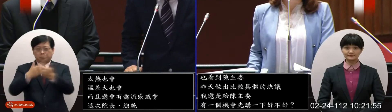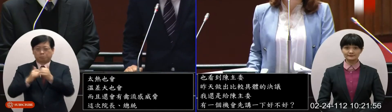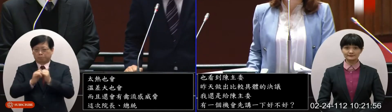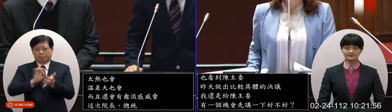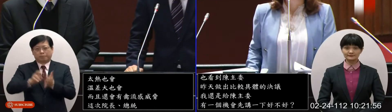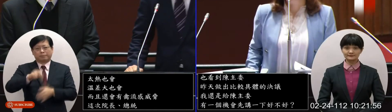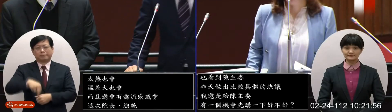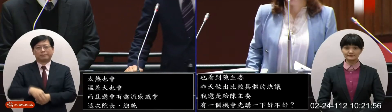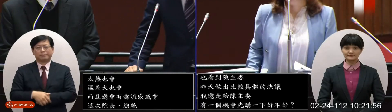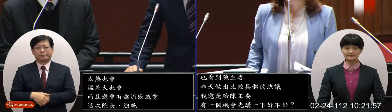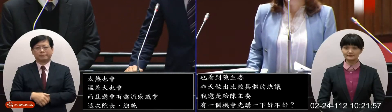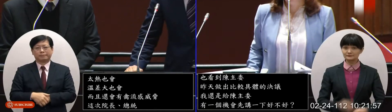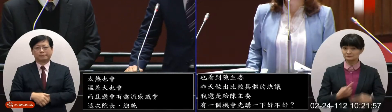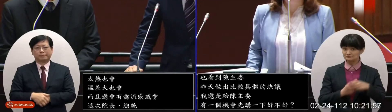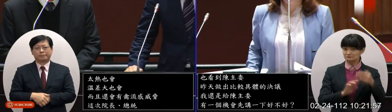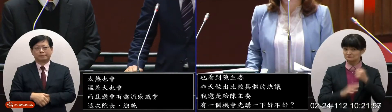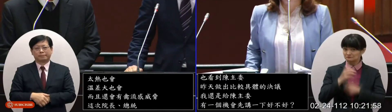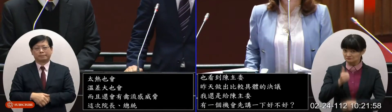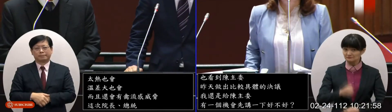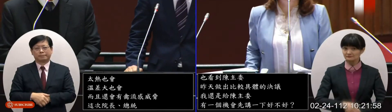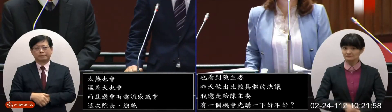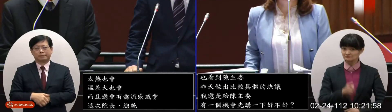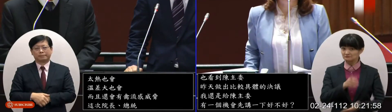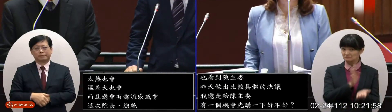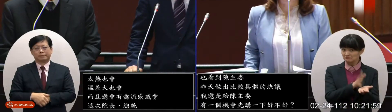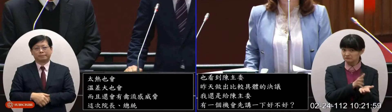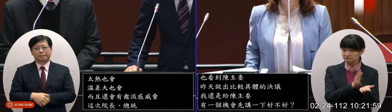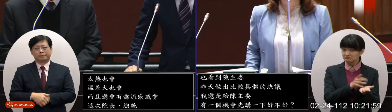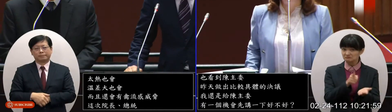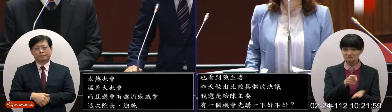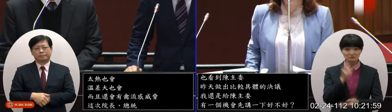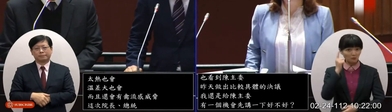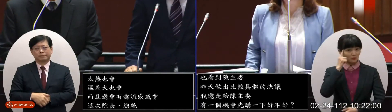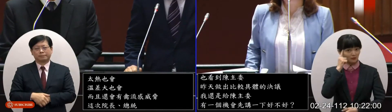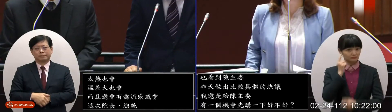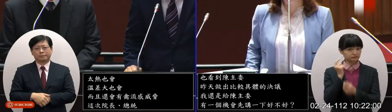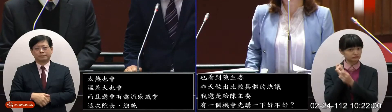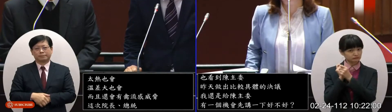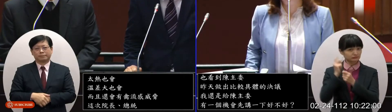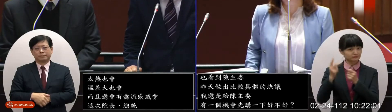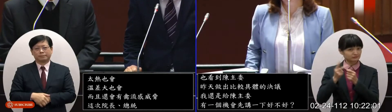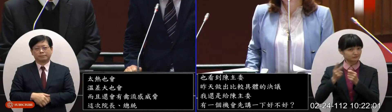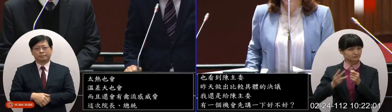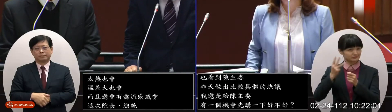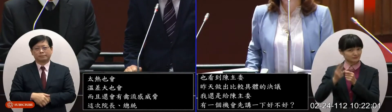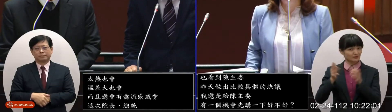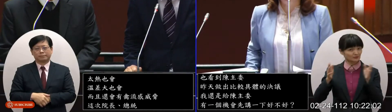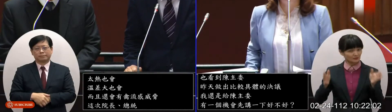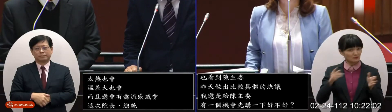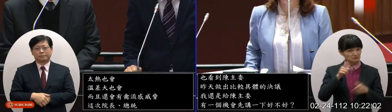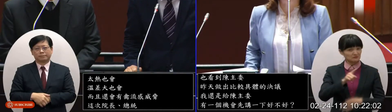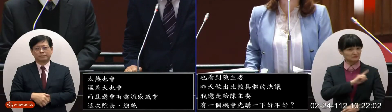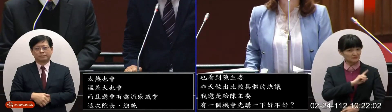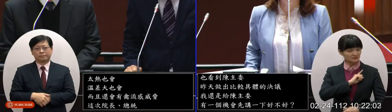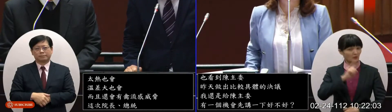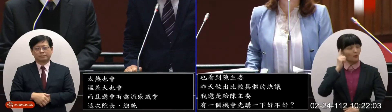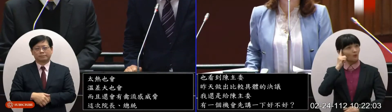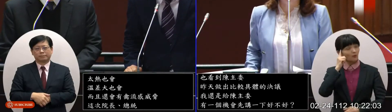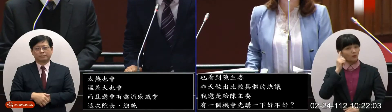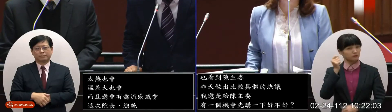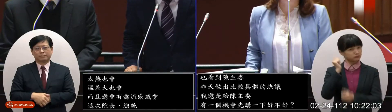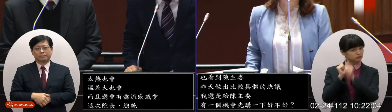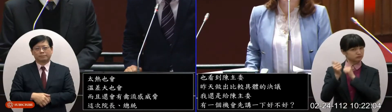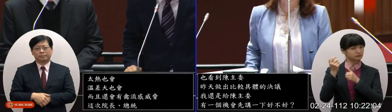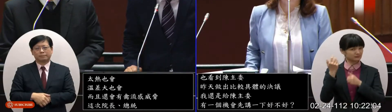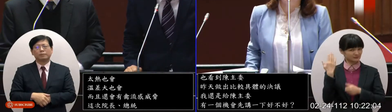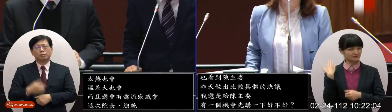所有的国人。 主委，这段话你有没有觉得这2-3年你都有似曾相识，你自己都有讲过类似